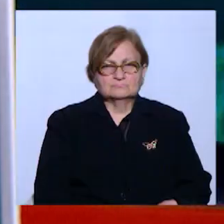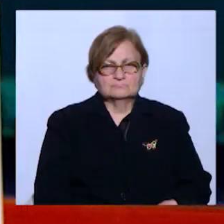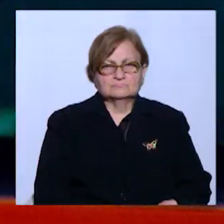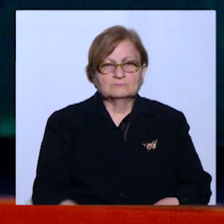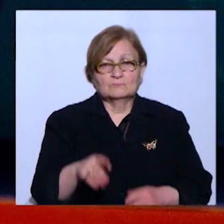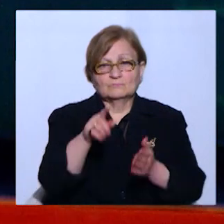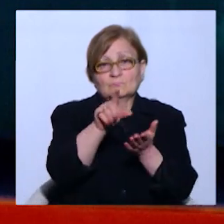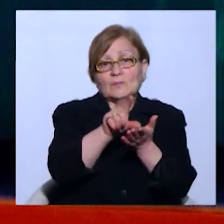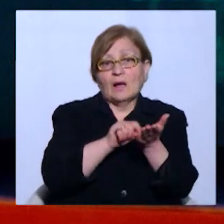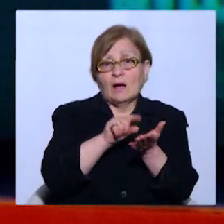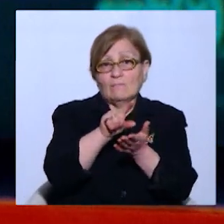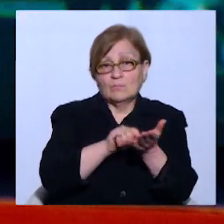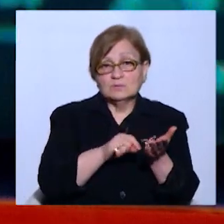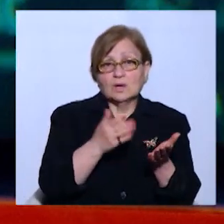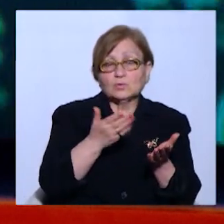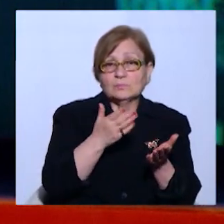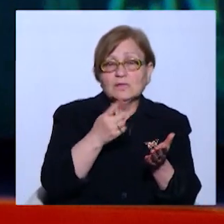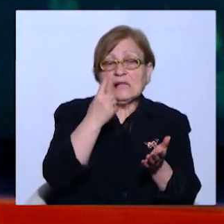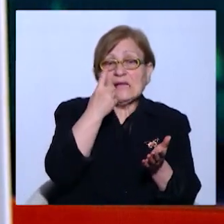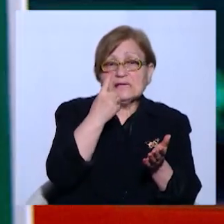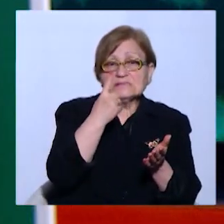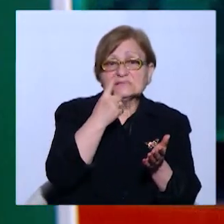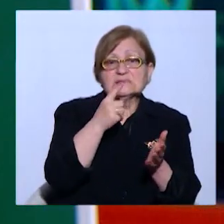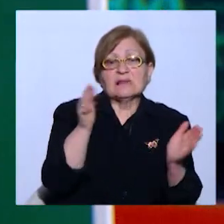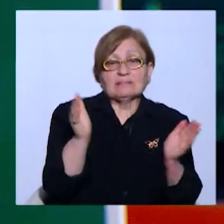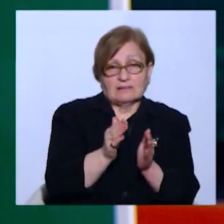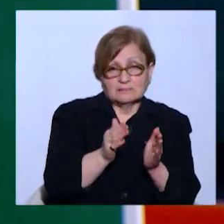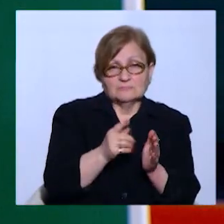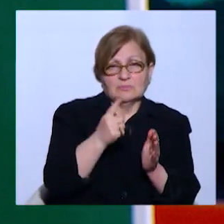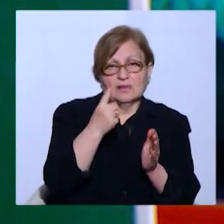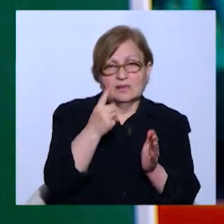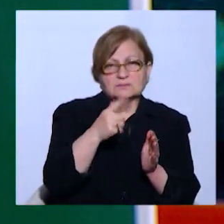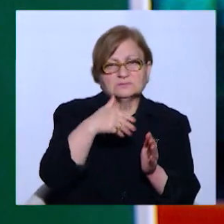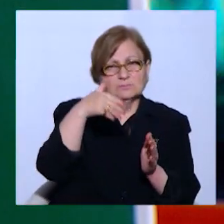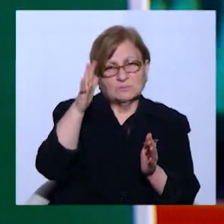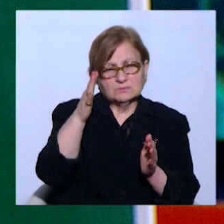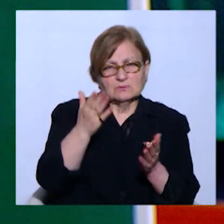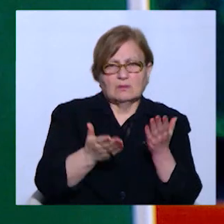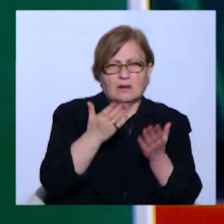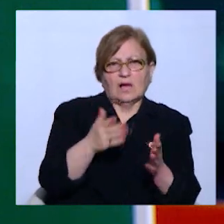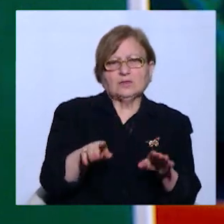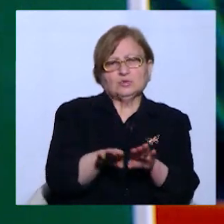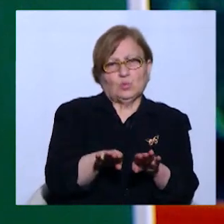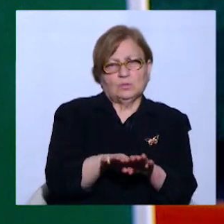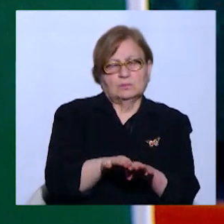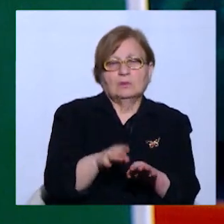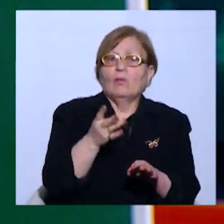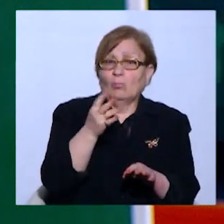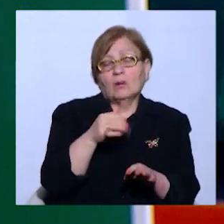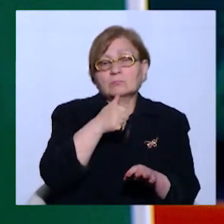ამოწერე რომელიც ერთზე ნაკლებია, ერთზე მეტია ან ერთის ტოლია. ძალიან იოლად გეჩვენებათ ეს, მაგრამ